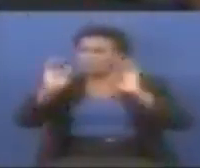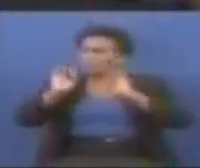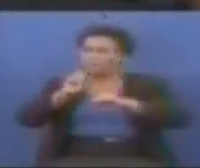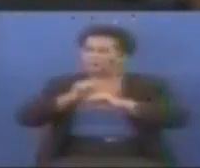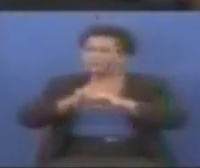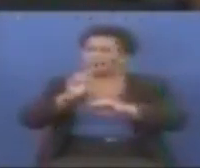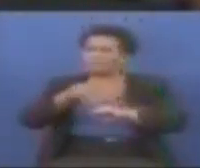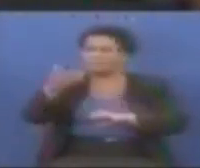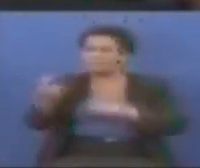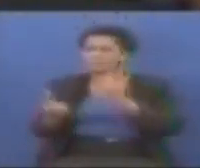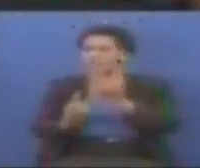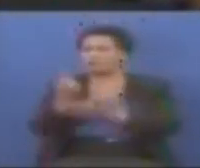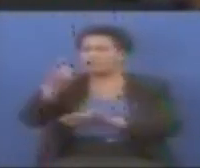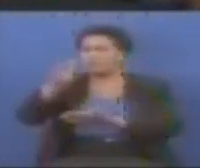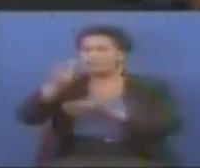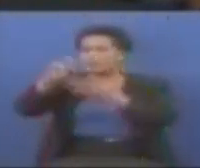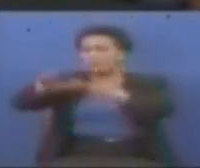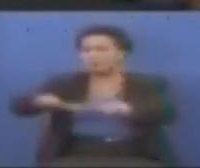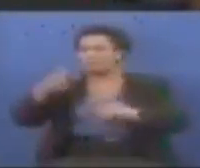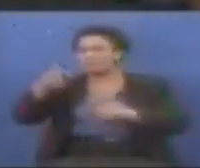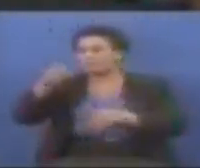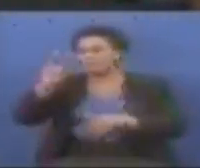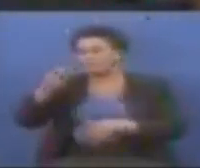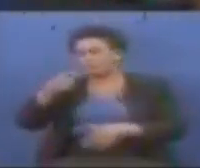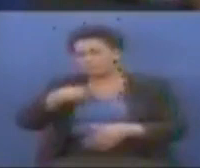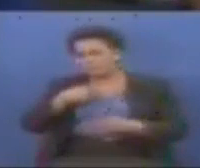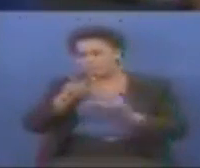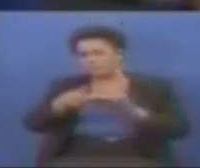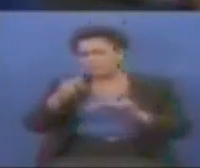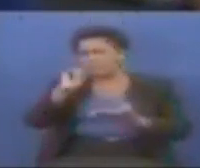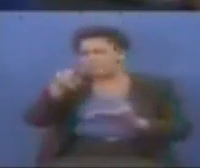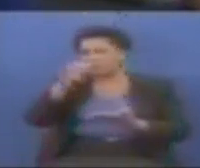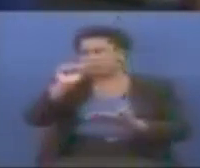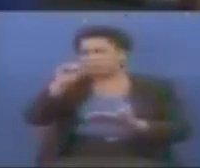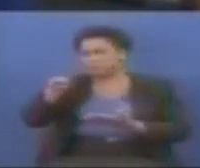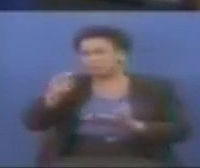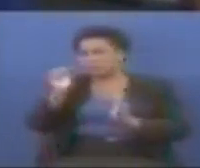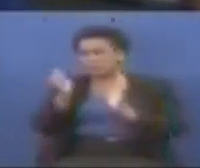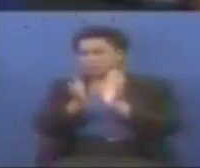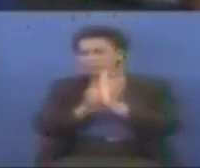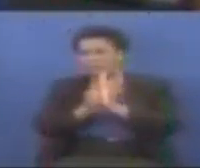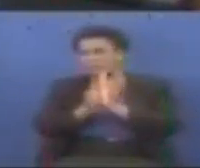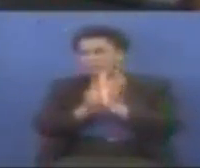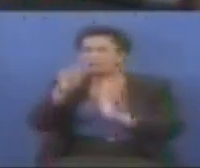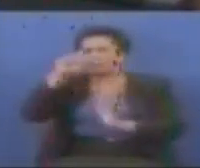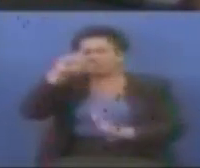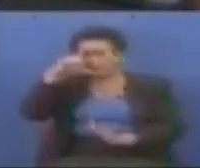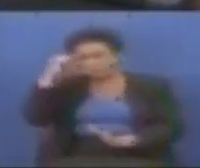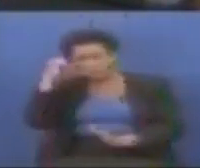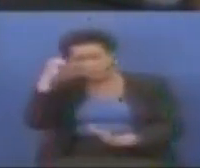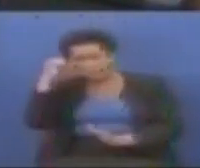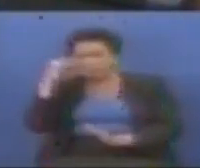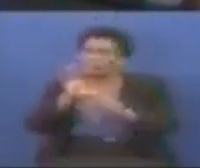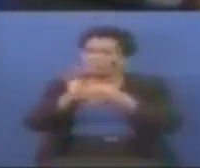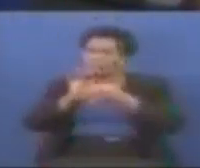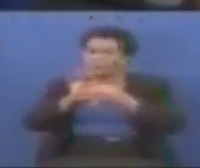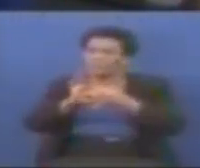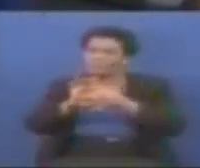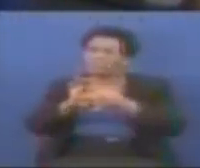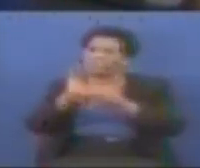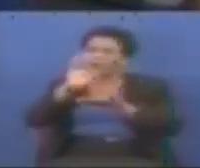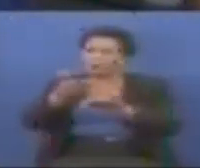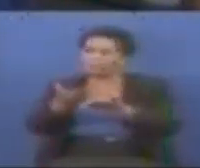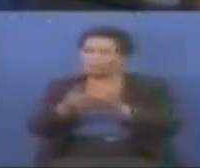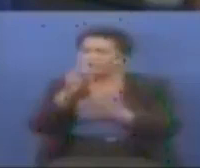Mheshimiwa naibu waziri wa elimu, sayansi na teknolojia, majibu. Mheshimiwa naibu spika, naomba kujibu swali la nyongeza la Mheshimiwa